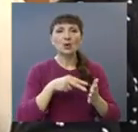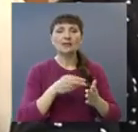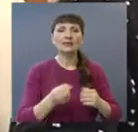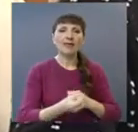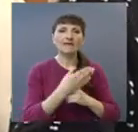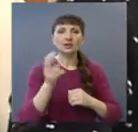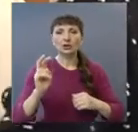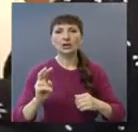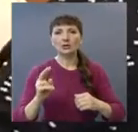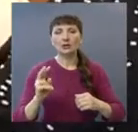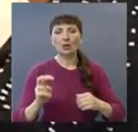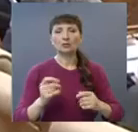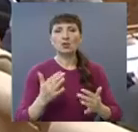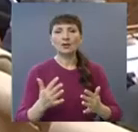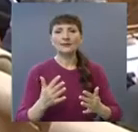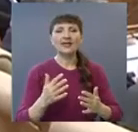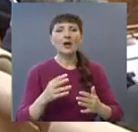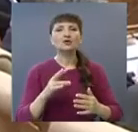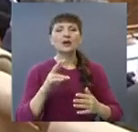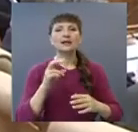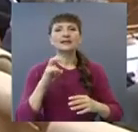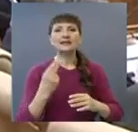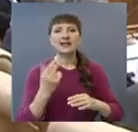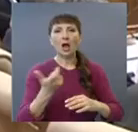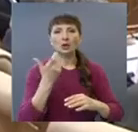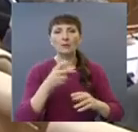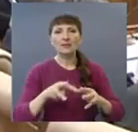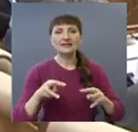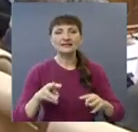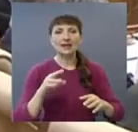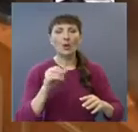очередь, министр национальной экономики Куандык Бишимбаев рассказал, что в